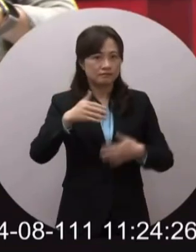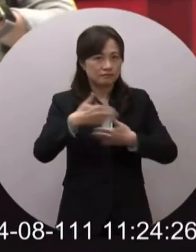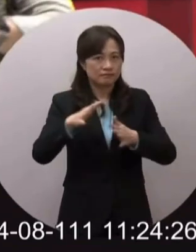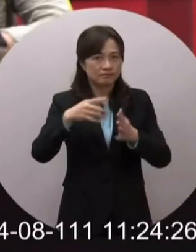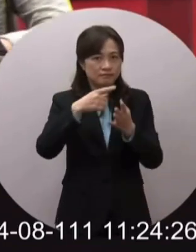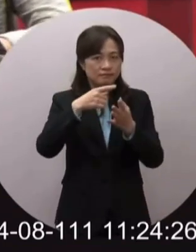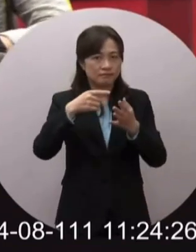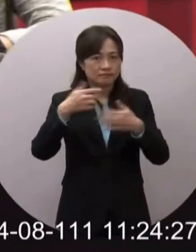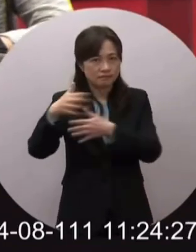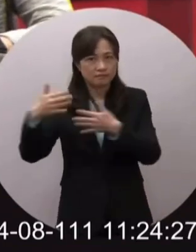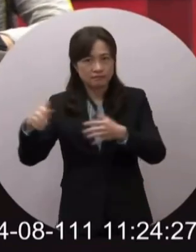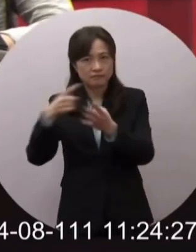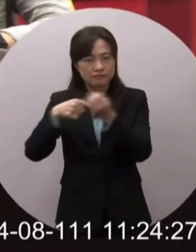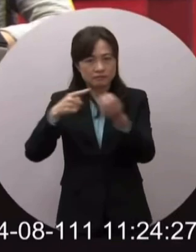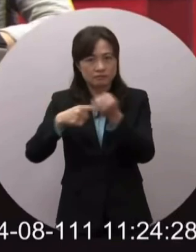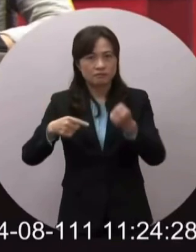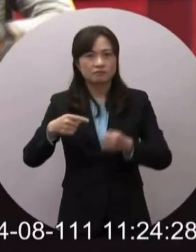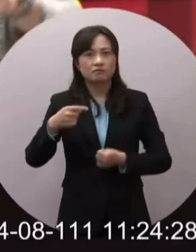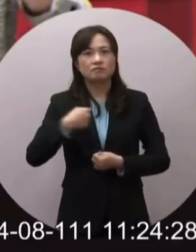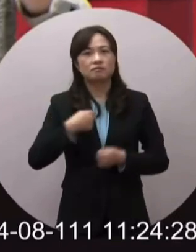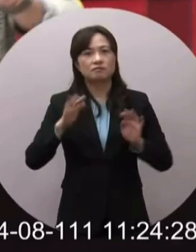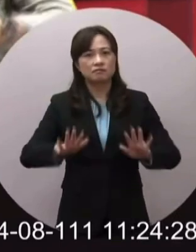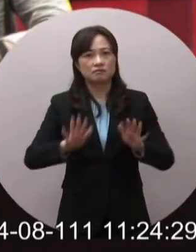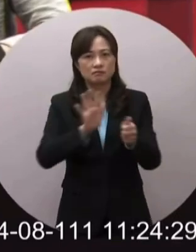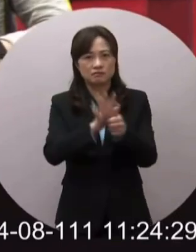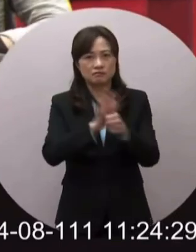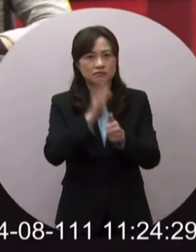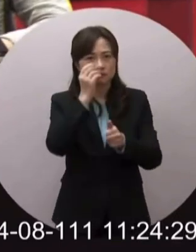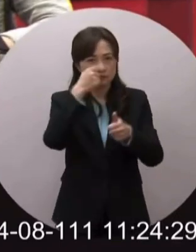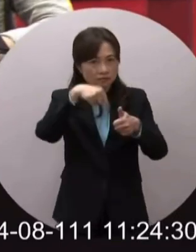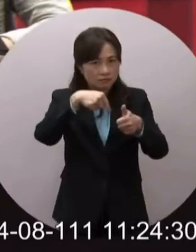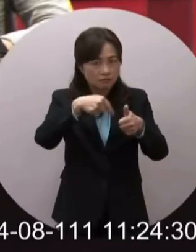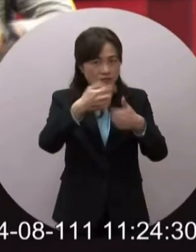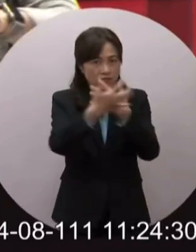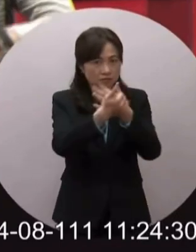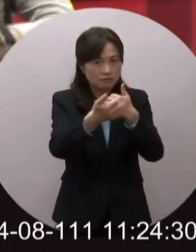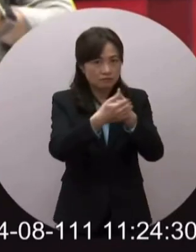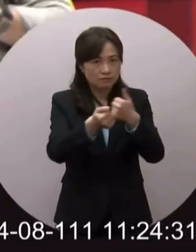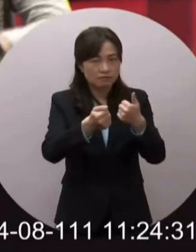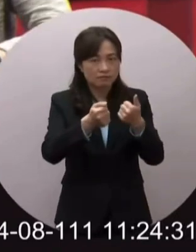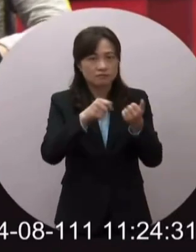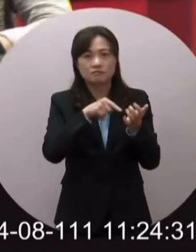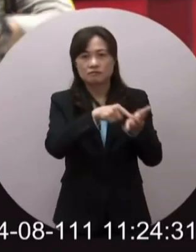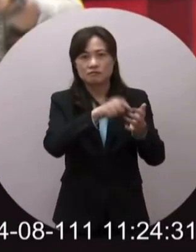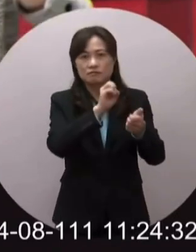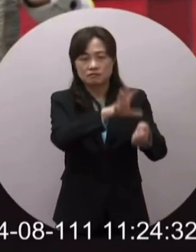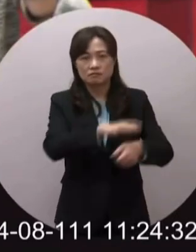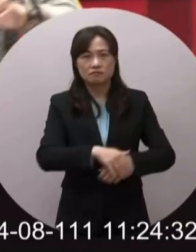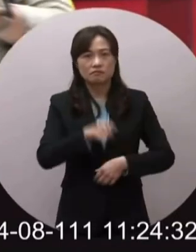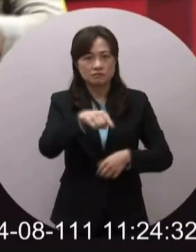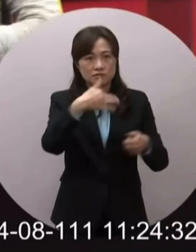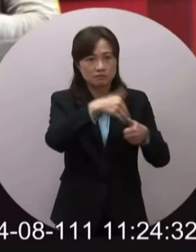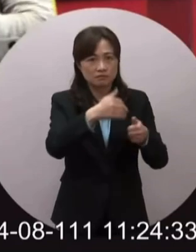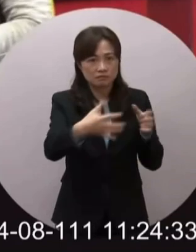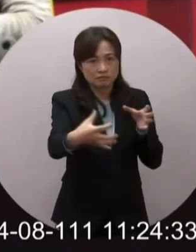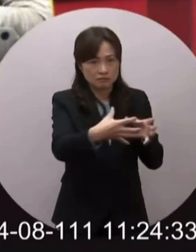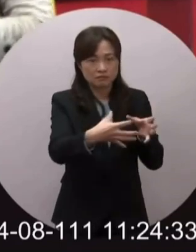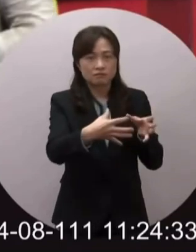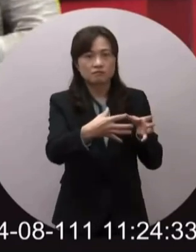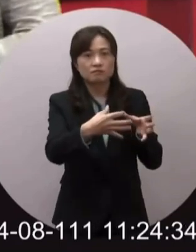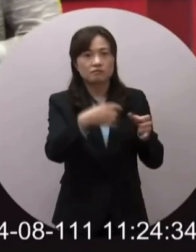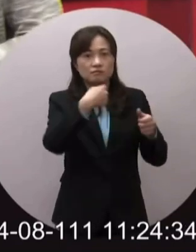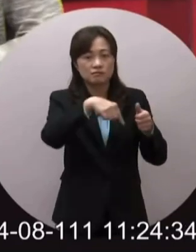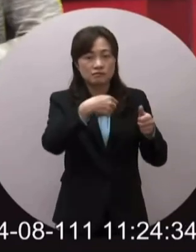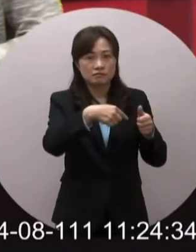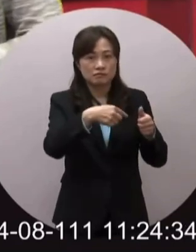这时候我要帮特教生请命，你们有算到集中式特教班，但是没有算到。会抽离来上课的